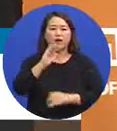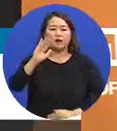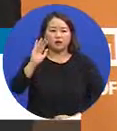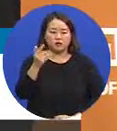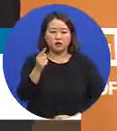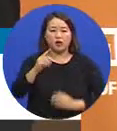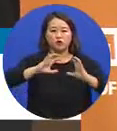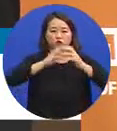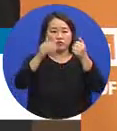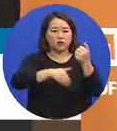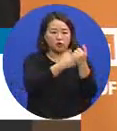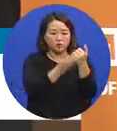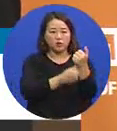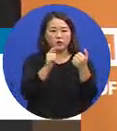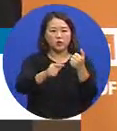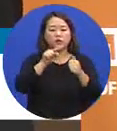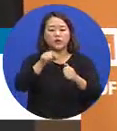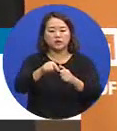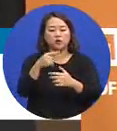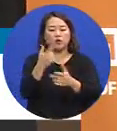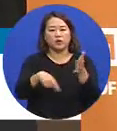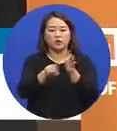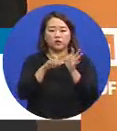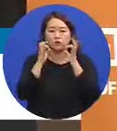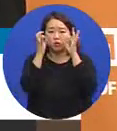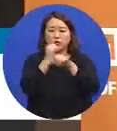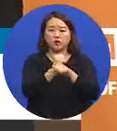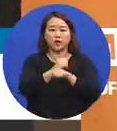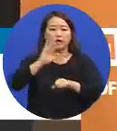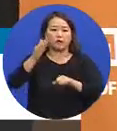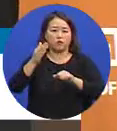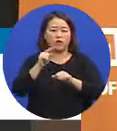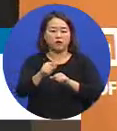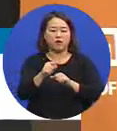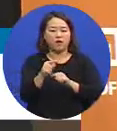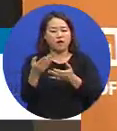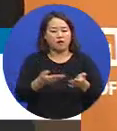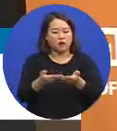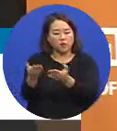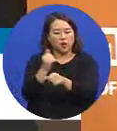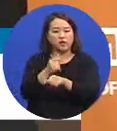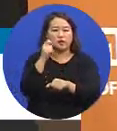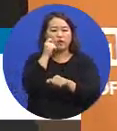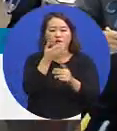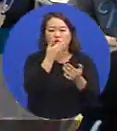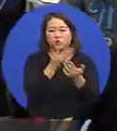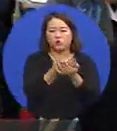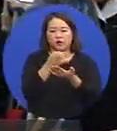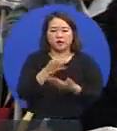주목해야 합니다. 그것이 바로 교육 정의이며 절대 양보할 수 없는 소중한 가치입니다.